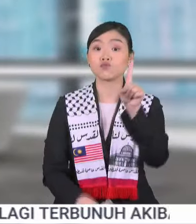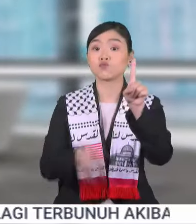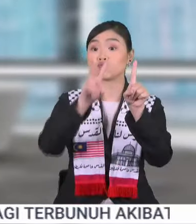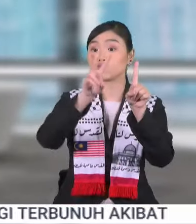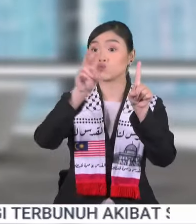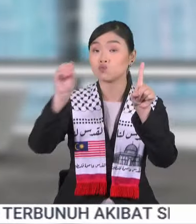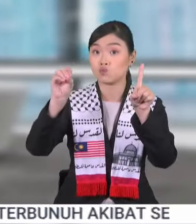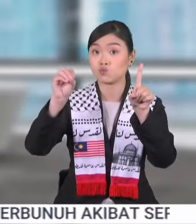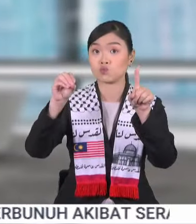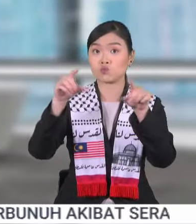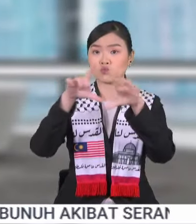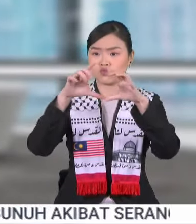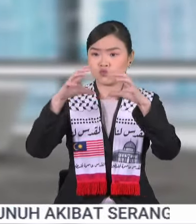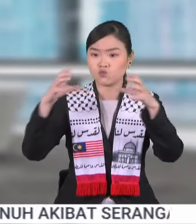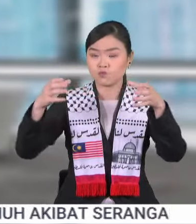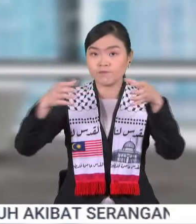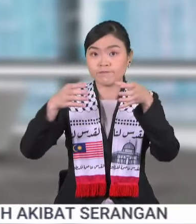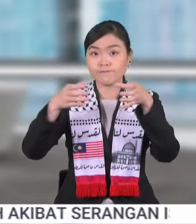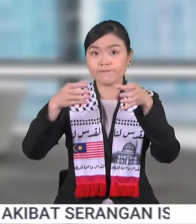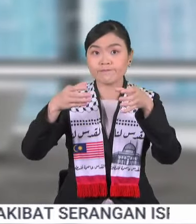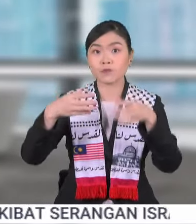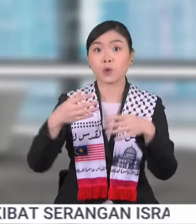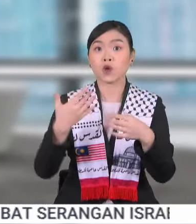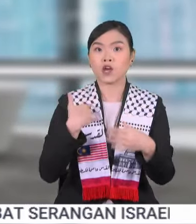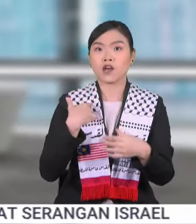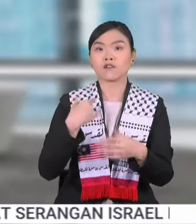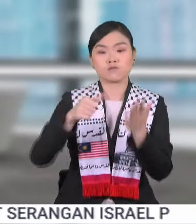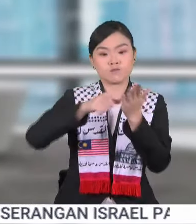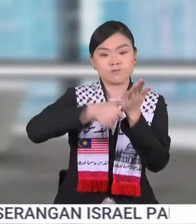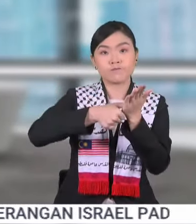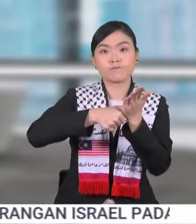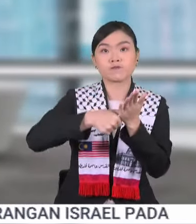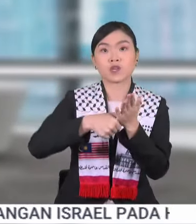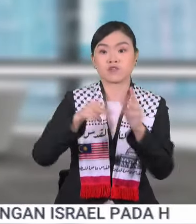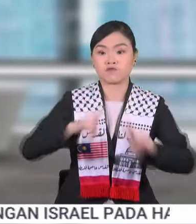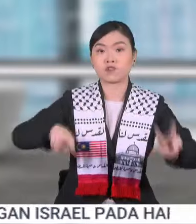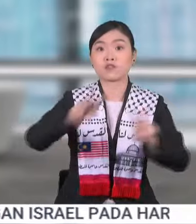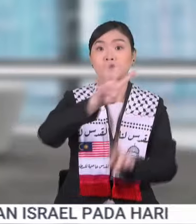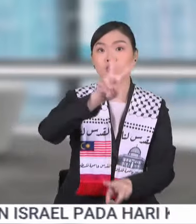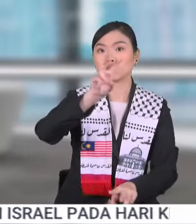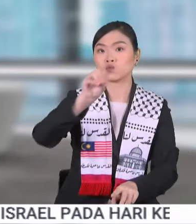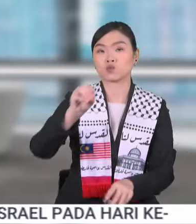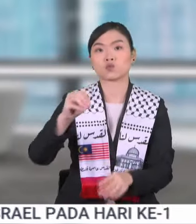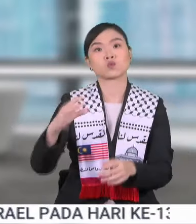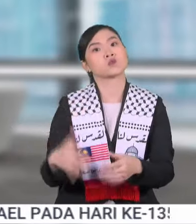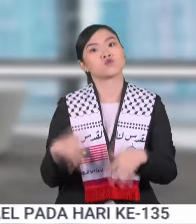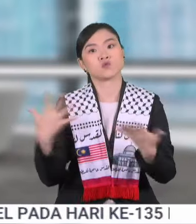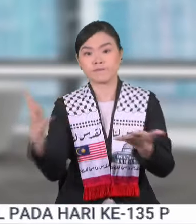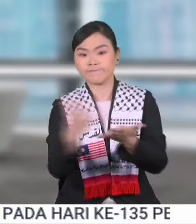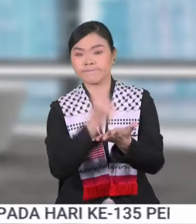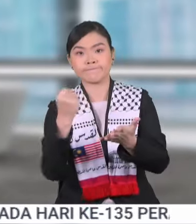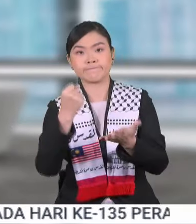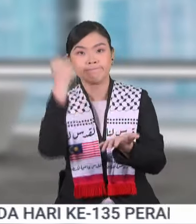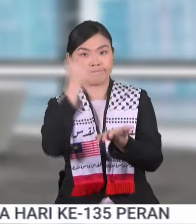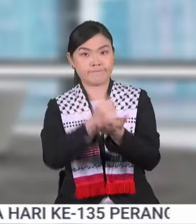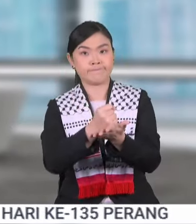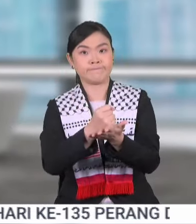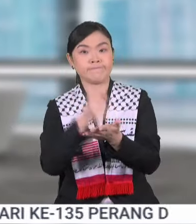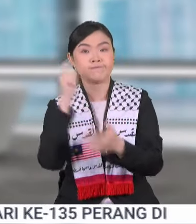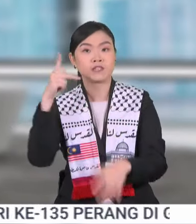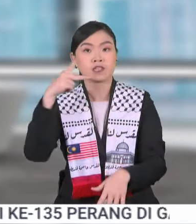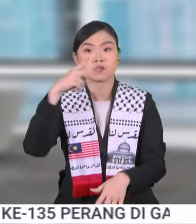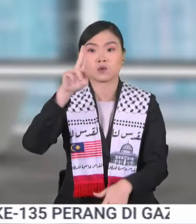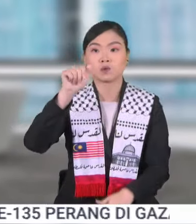120 ketulan mampat ganja bernilai r420 r000 dirampas kastam Kedah berhampiran Jeti lkim Sungai